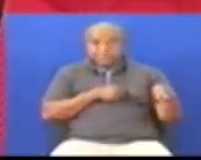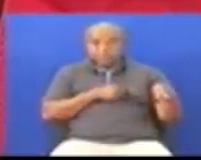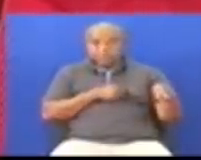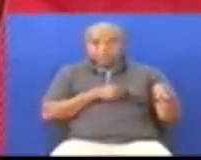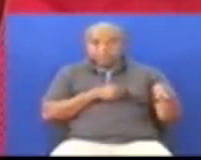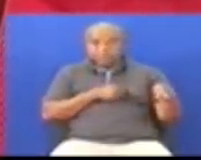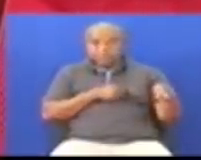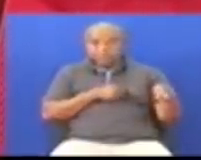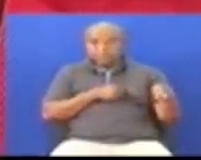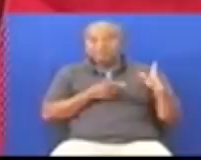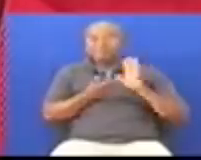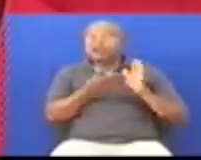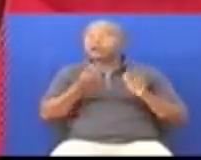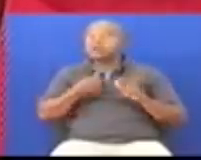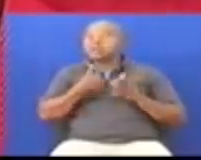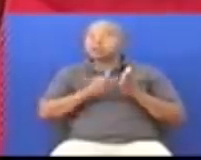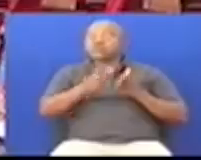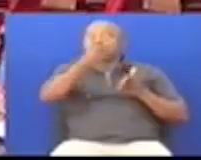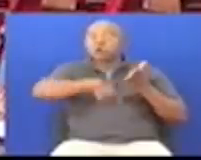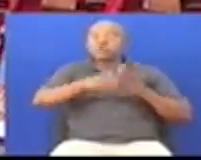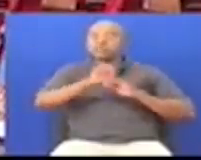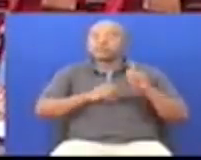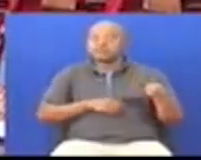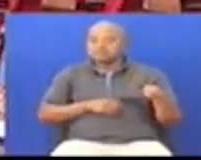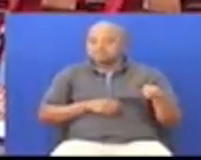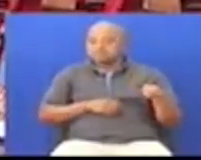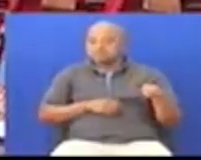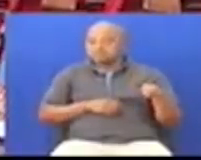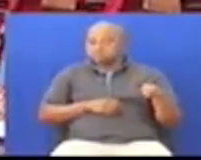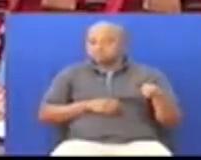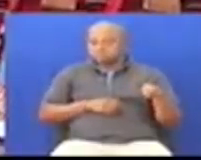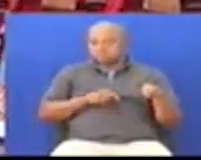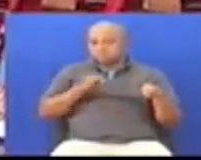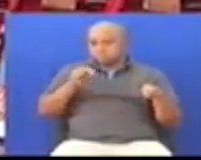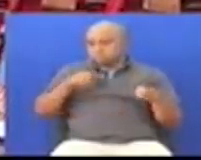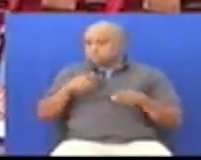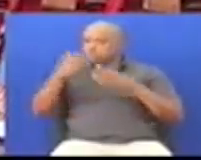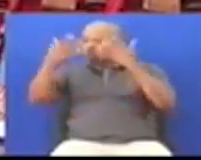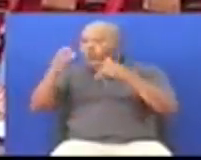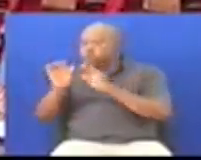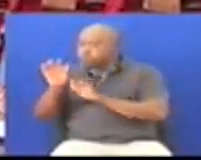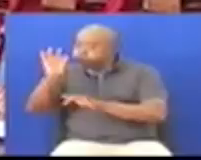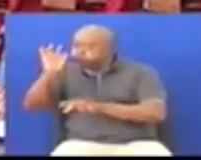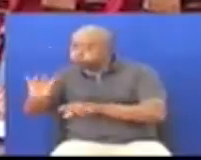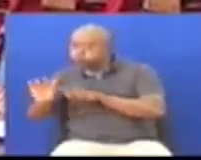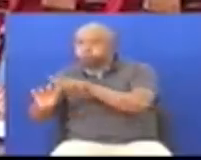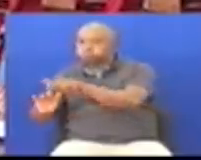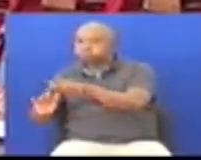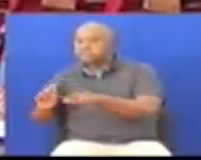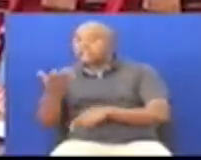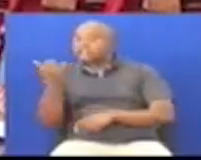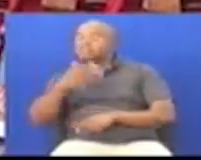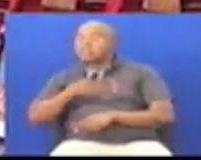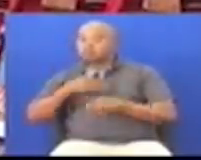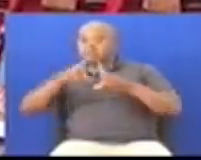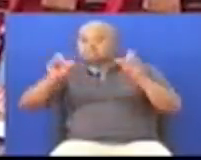Kama sijalipa kodi na wewe ukaenda ukabofya namba yangu ya